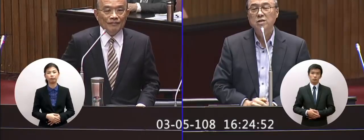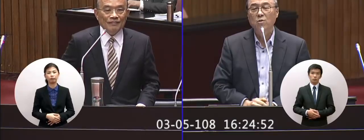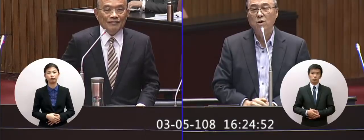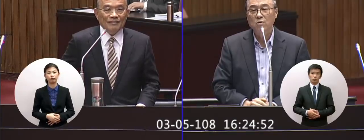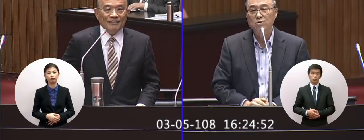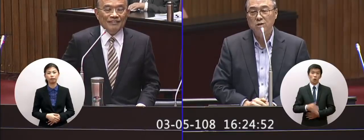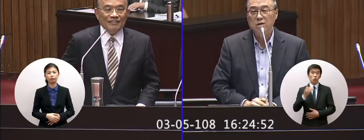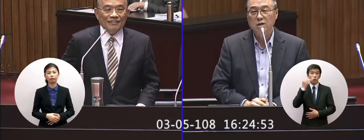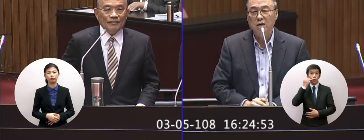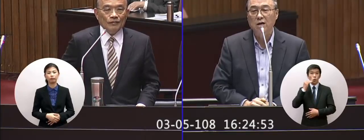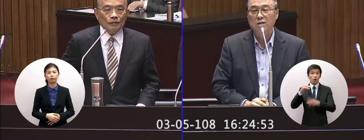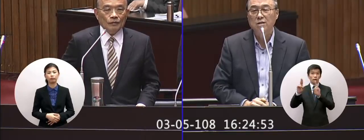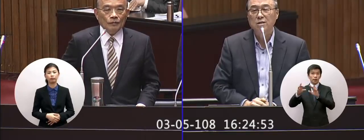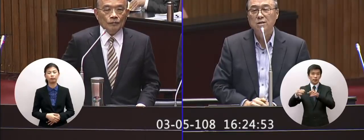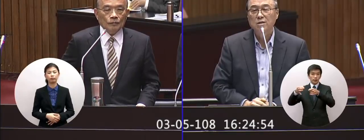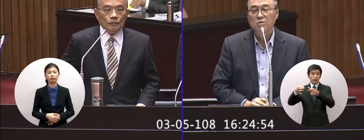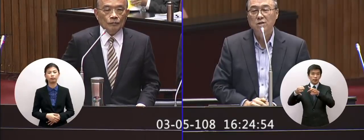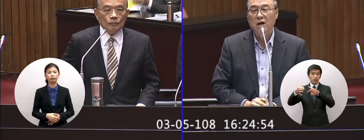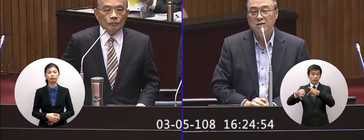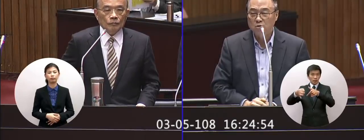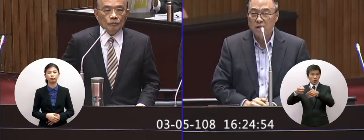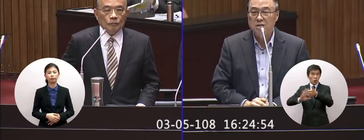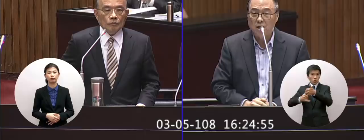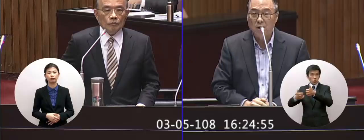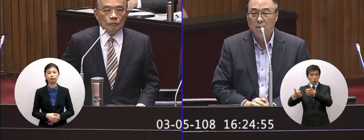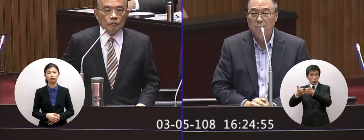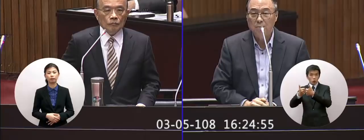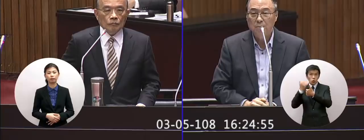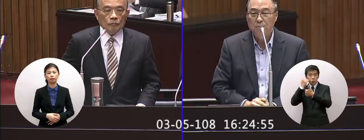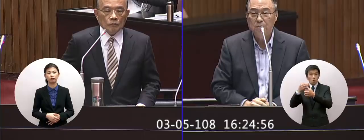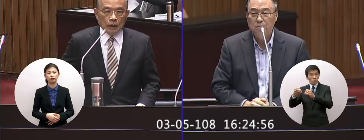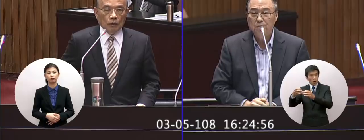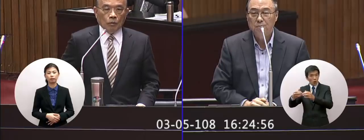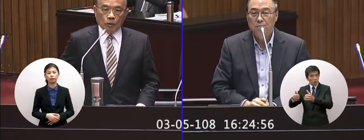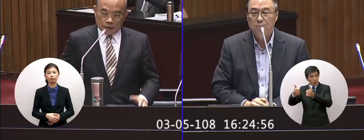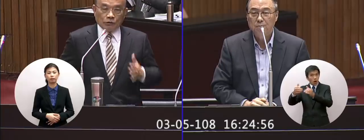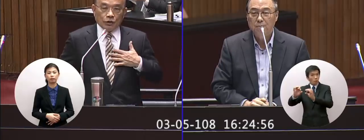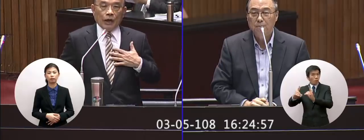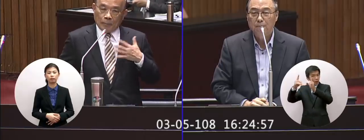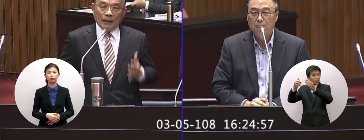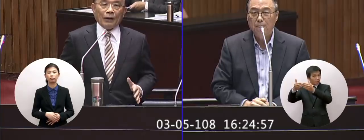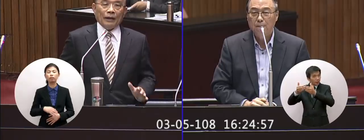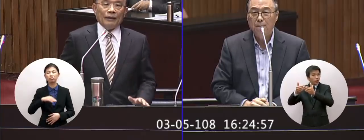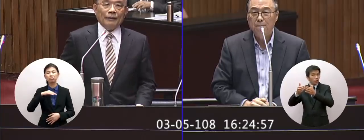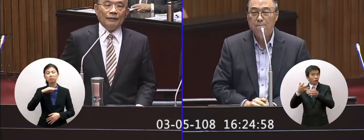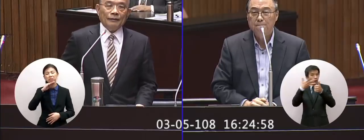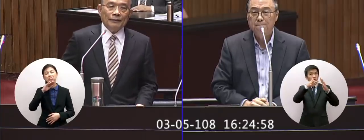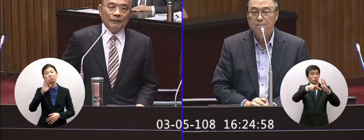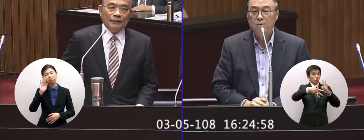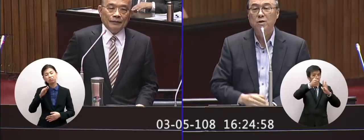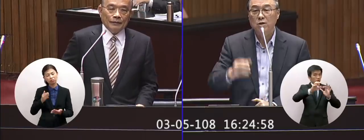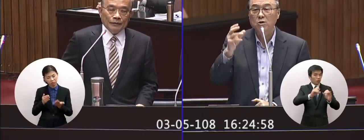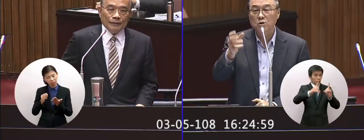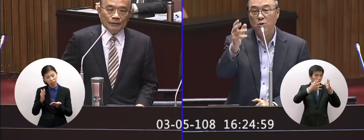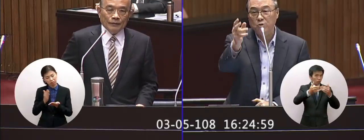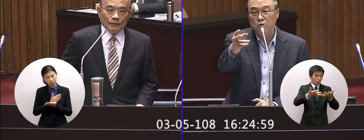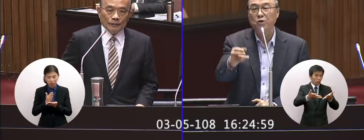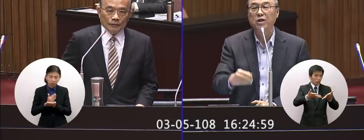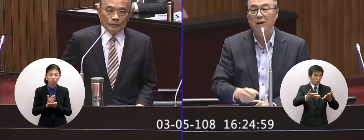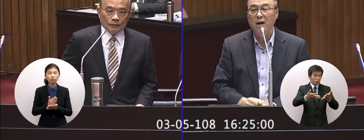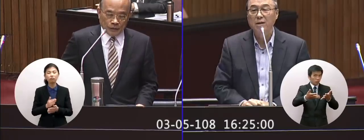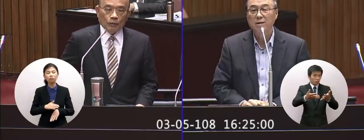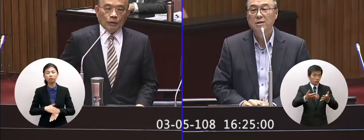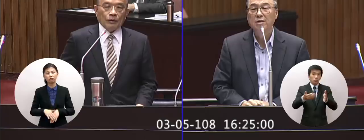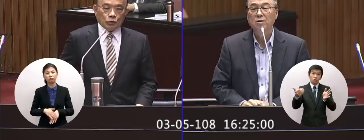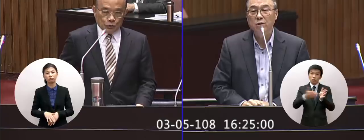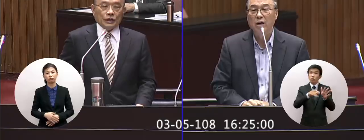如果电价委员会决定要涨，院长还是会让它涨吗？ 我到时候要判断。 所以你到了之后你会做